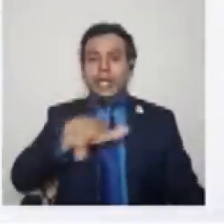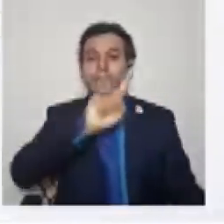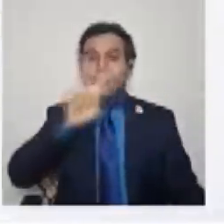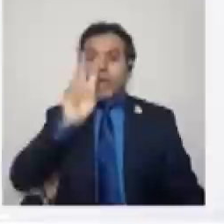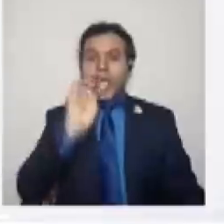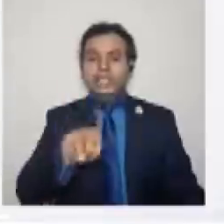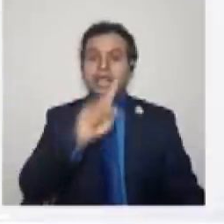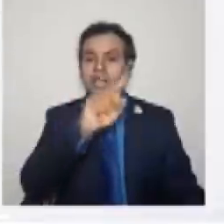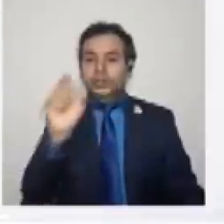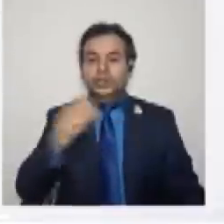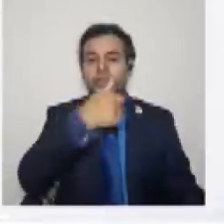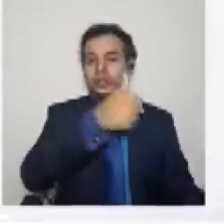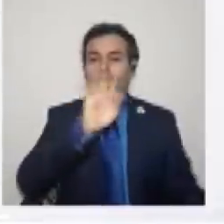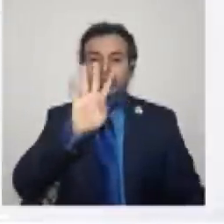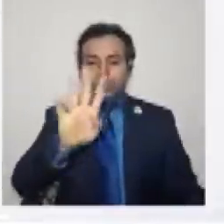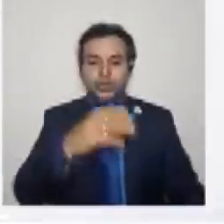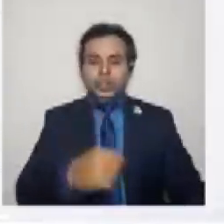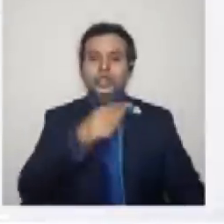15,585টি। এ পর্যন্ত পরীক্ষা হয়েছে